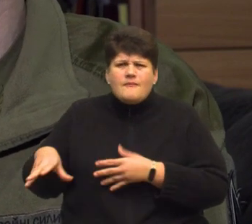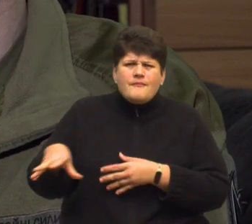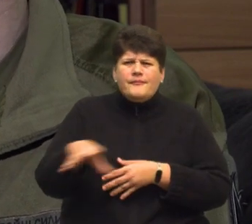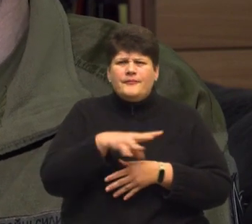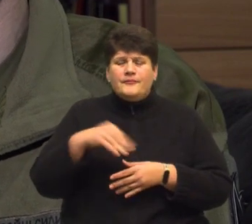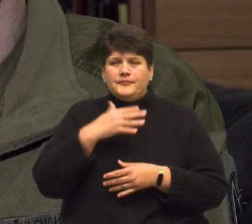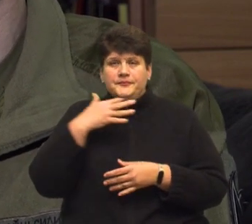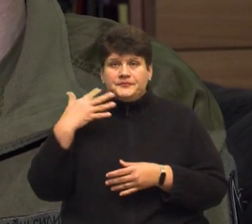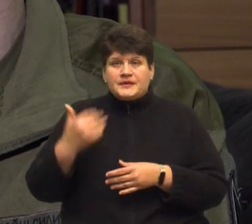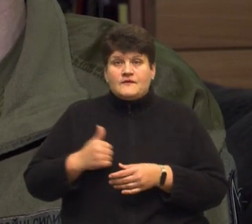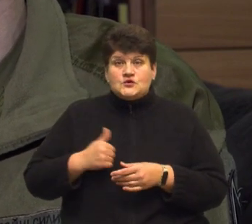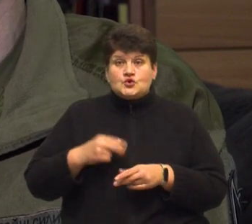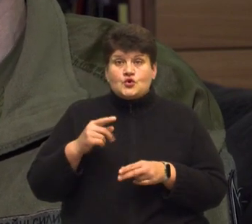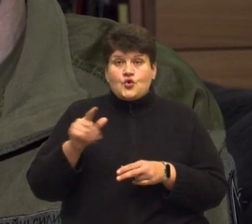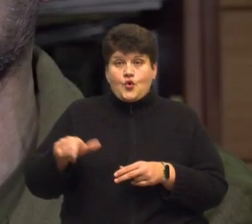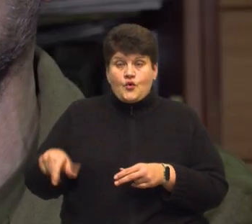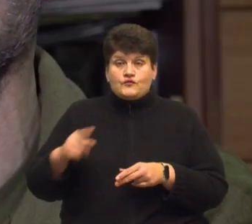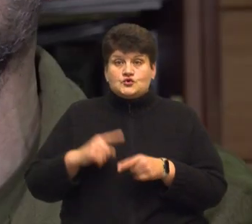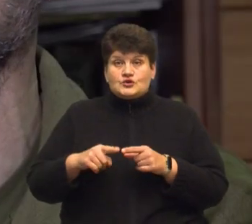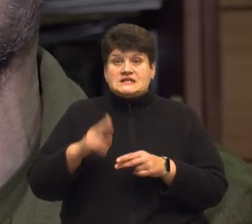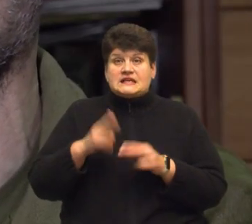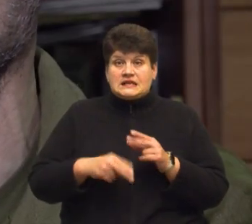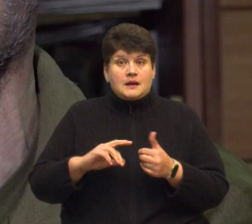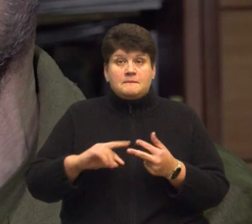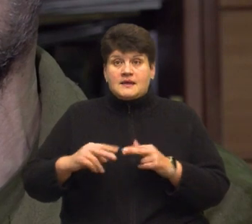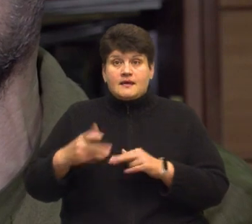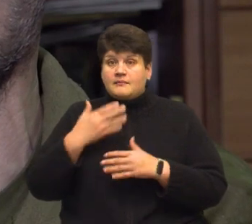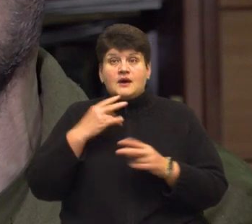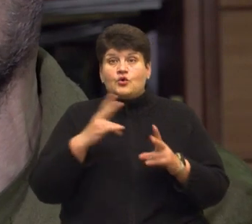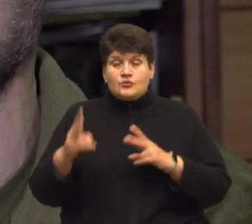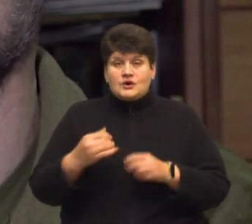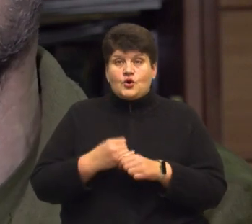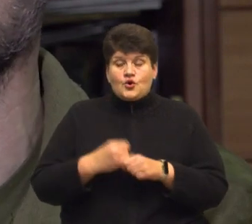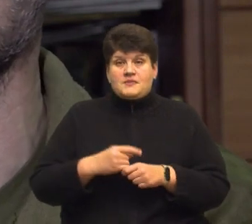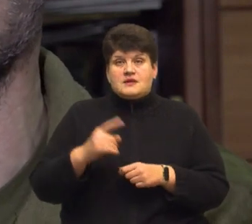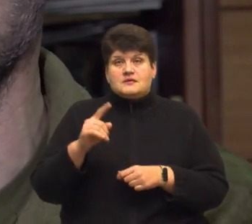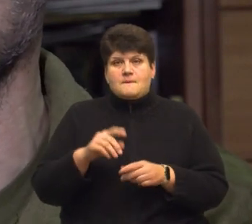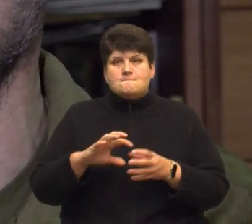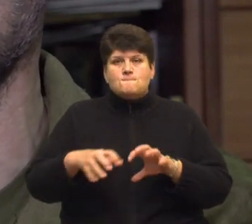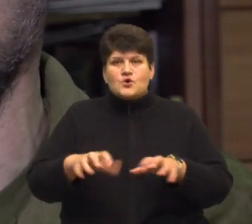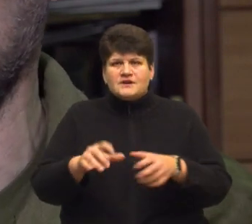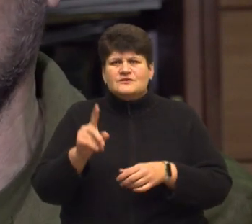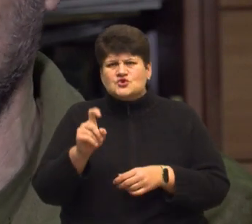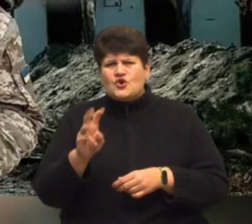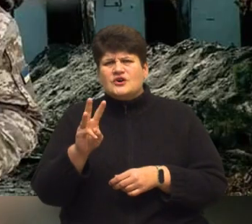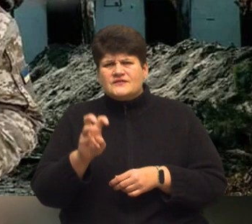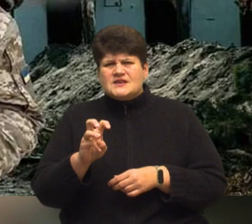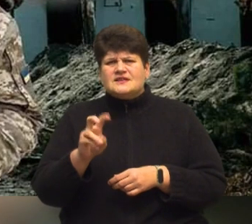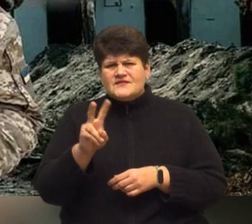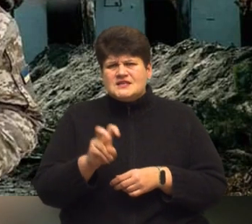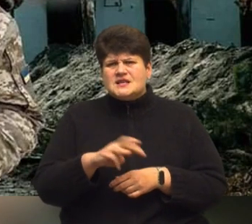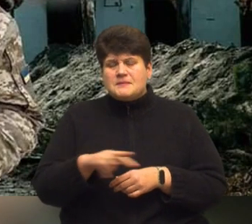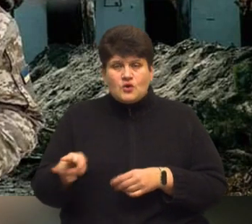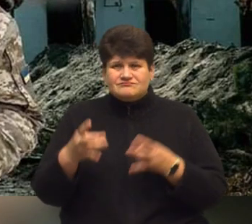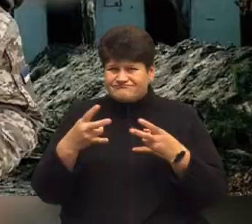військовий може скоро закінчитися міняти не буде кому зараз роблять бруківки 100-200 млн та бруківка Нікому то Ну не потрібна а дрони